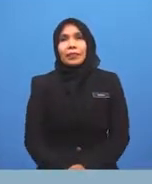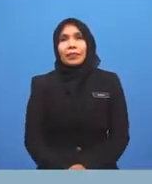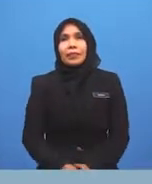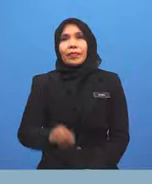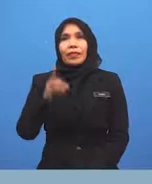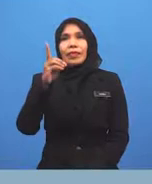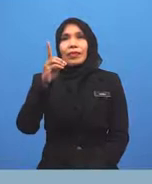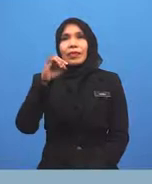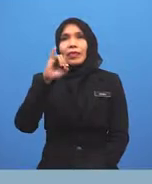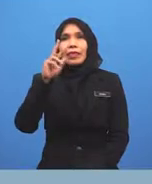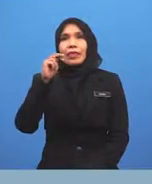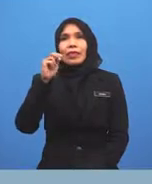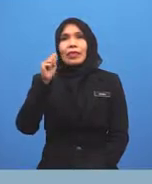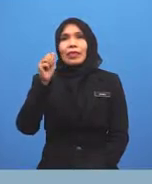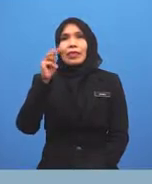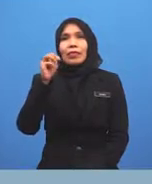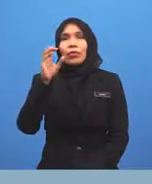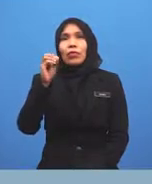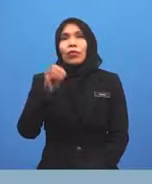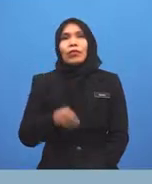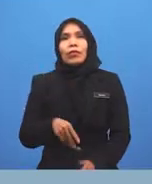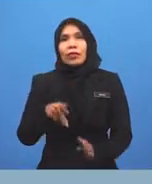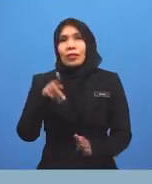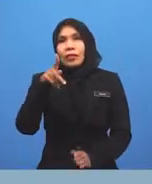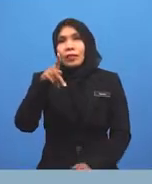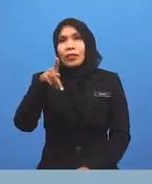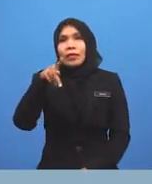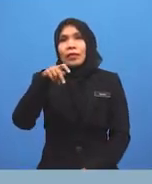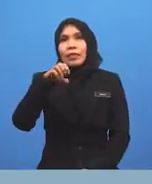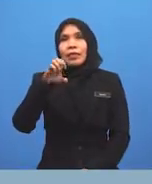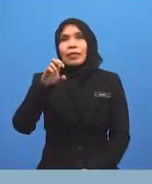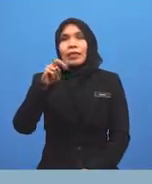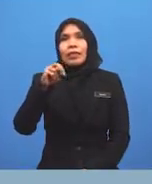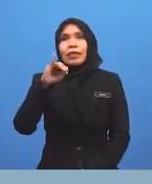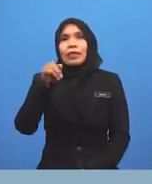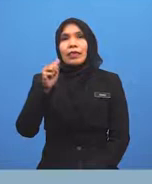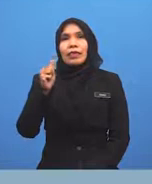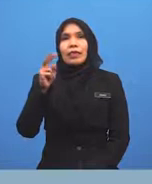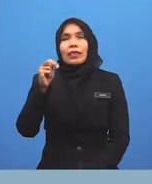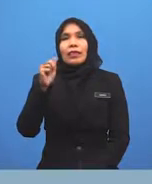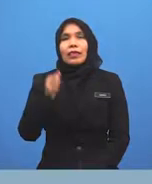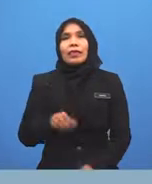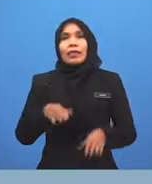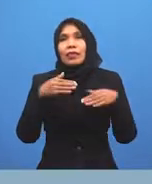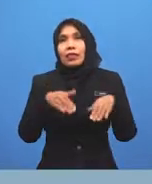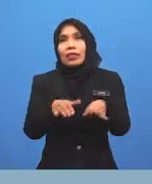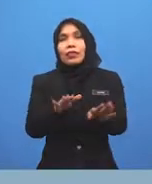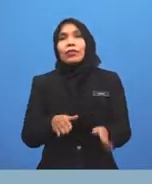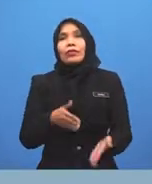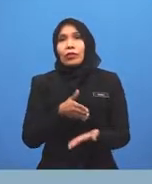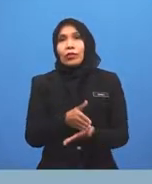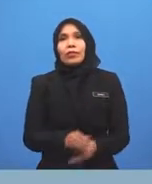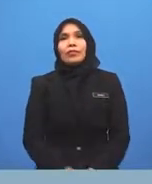Dinamo adalah penjana arus terus. Manakala, penjana merupakan penjana